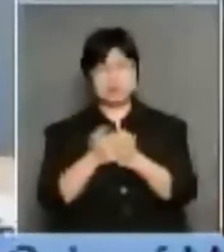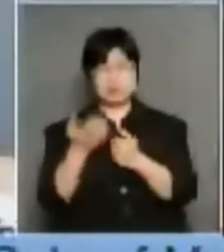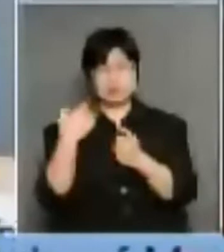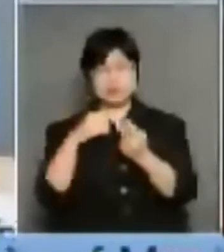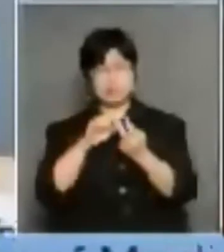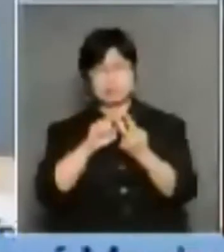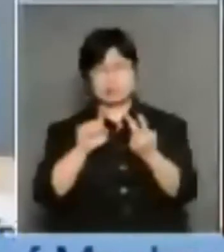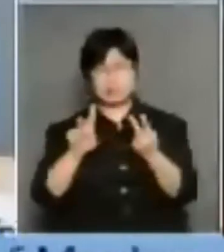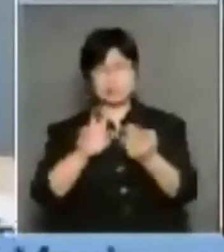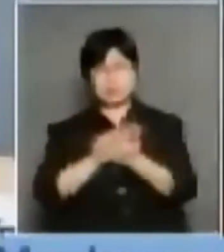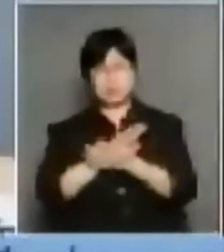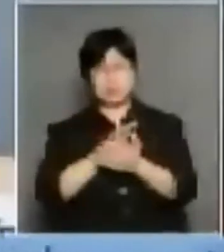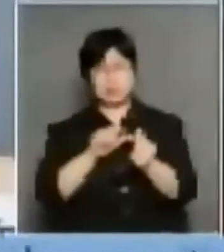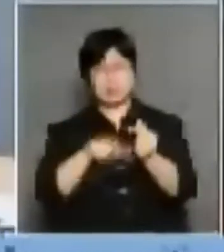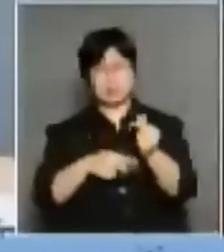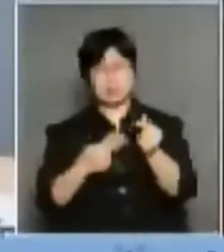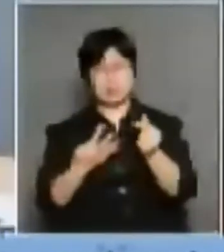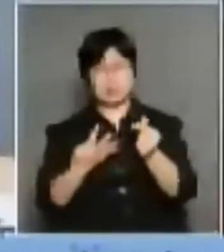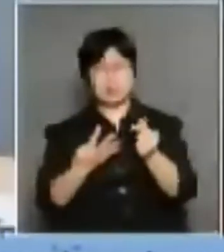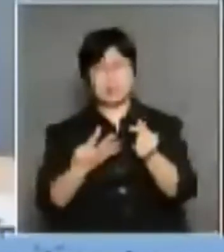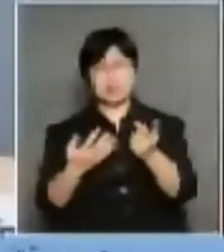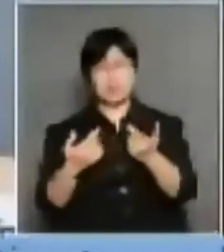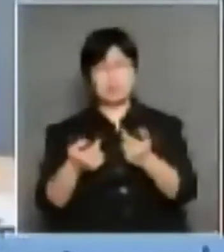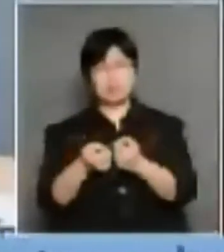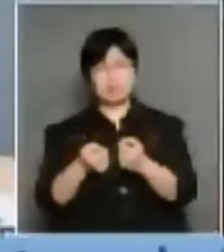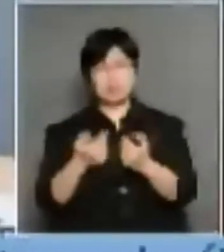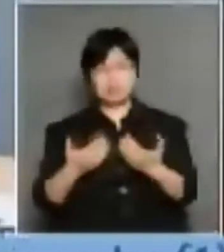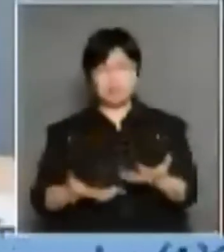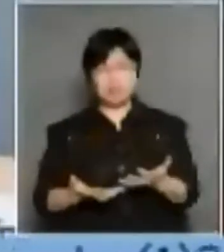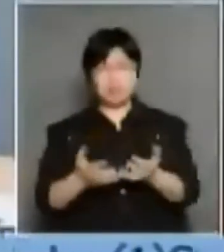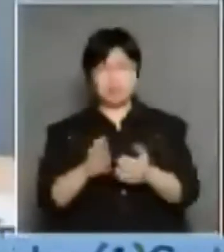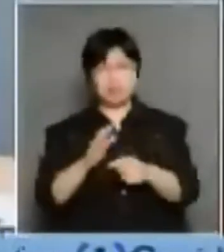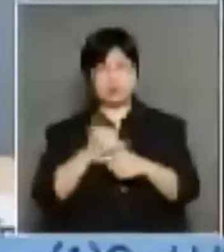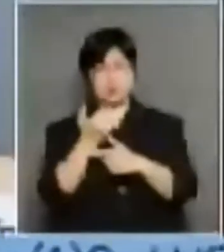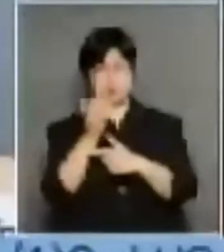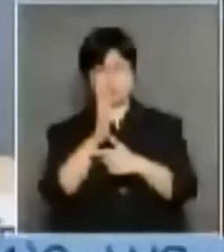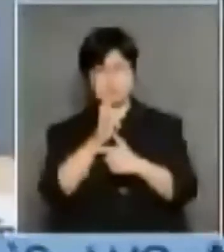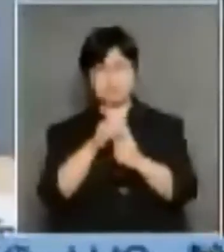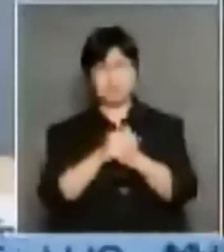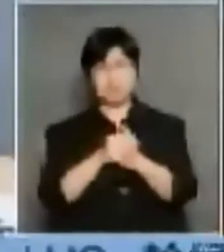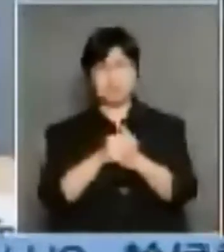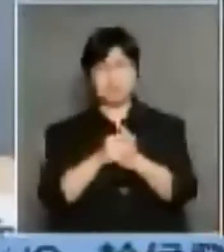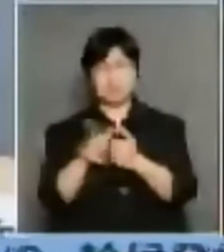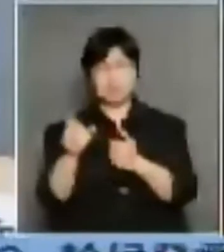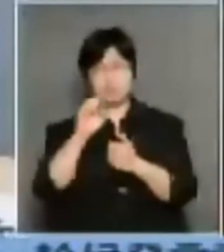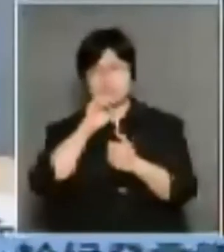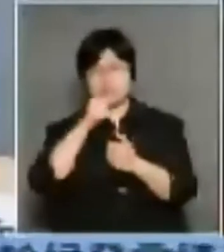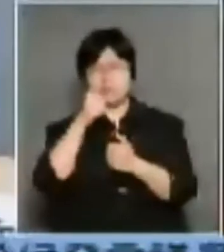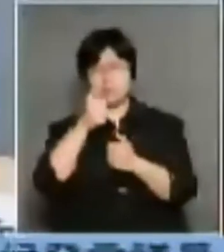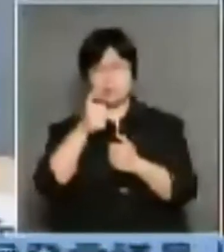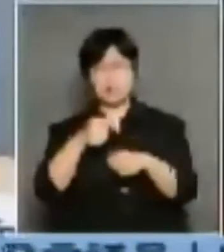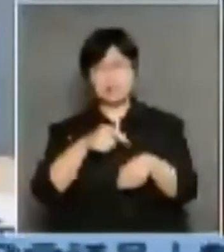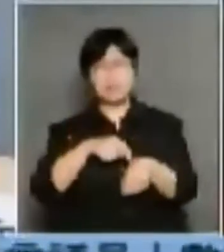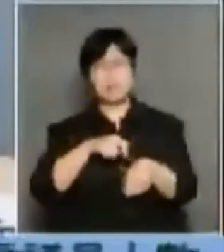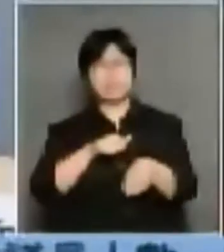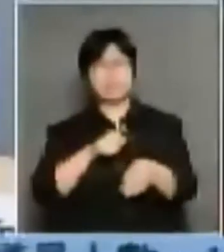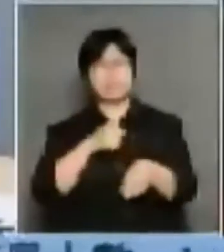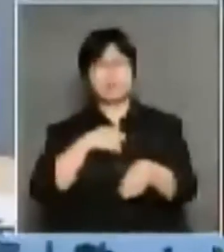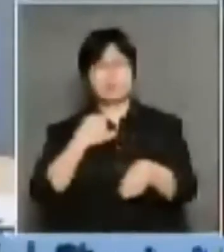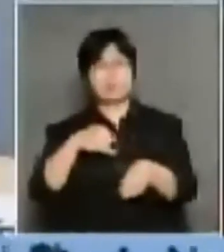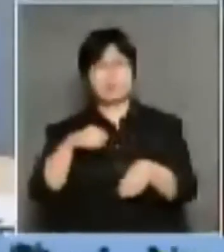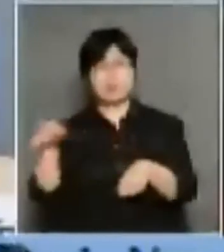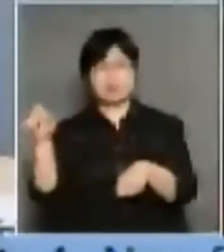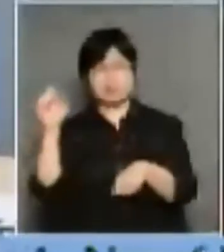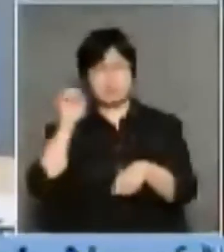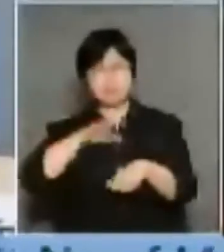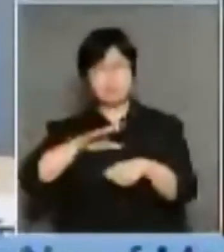年10月24日同距離現在不過是半年多一點，他就真的說得好了，不過不夠時間。他就說